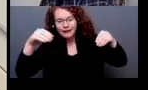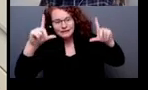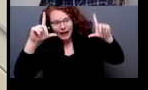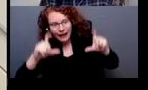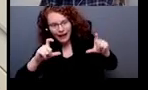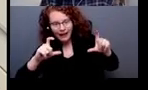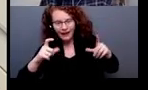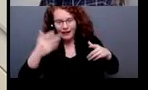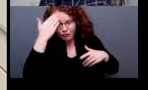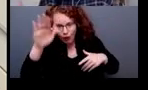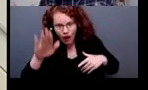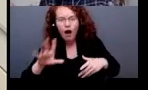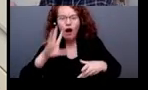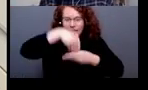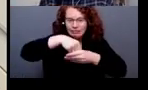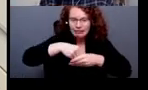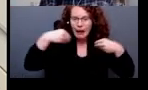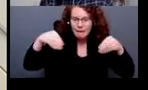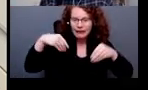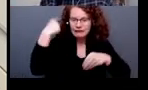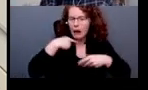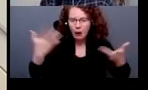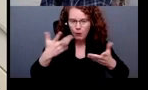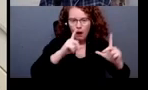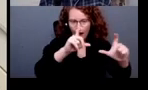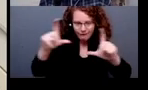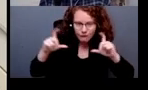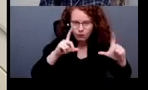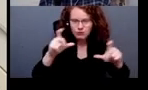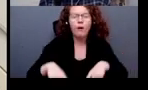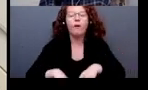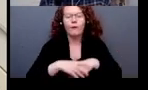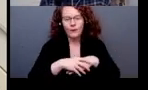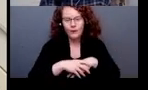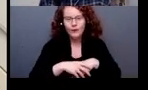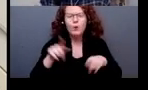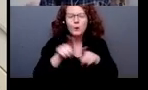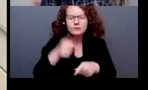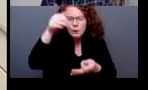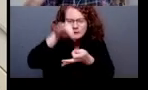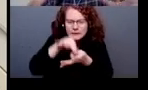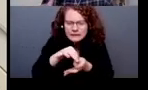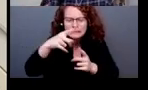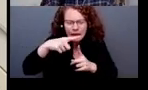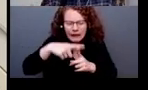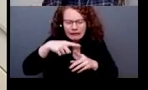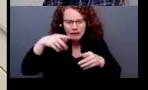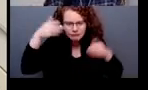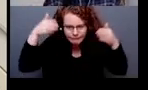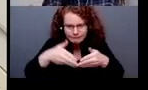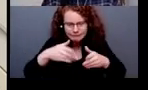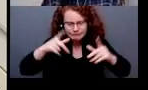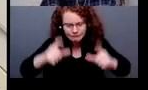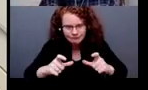aussi à l'intérieur, et de documenter aussi des choses beaucoup plus précises sur lorsqu'on prend des